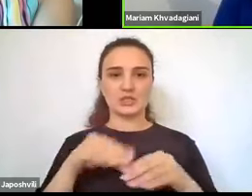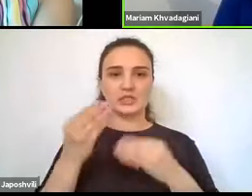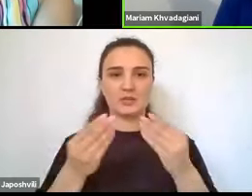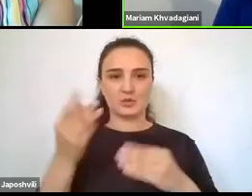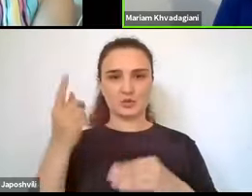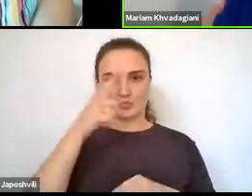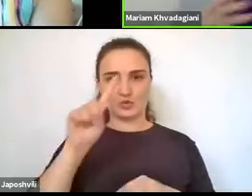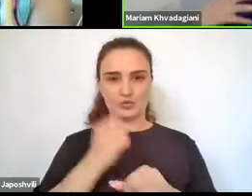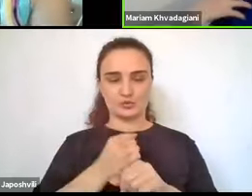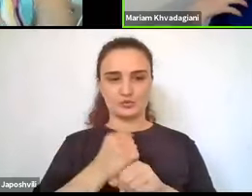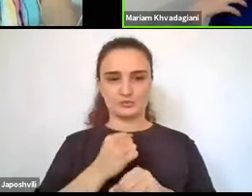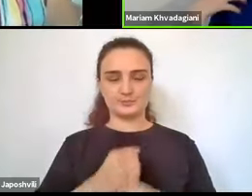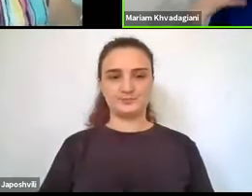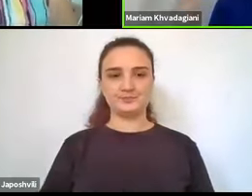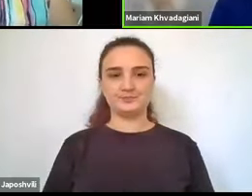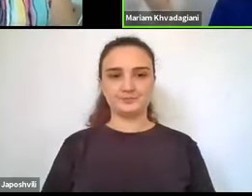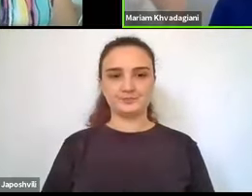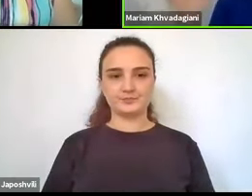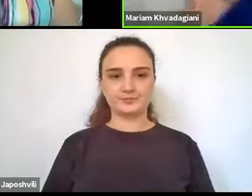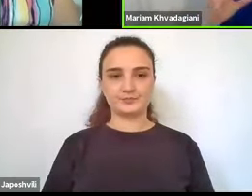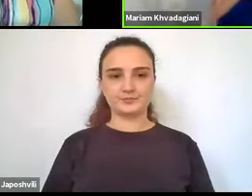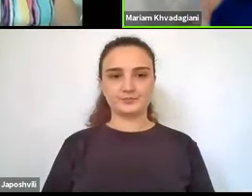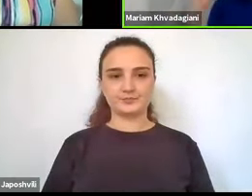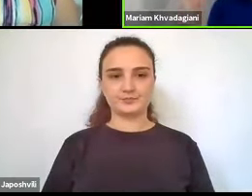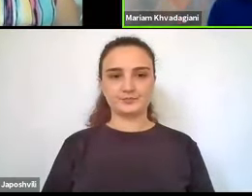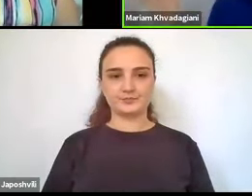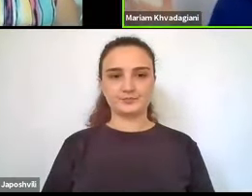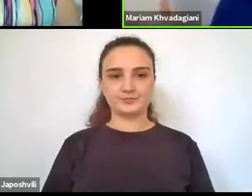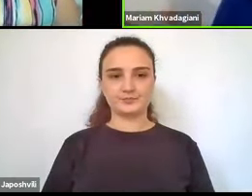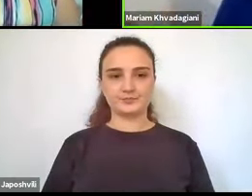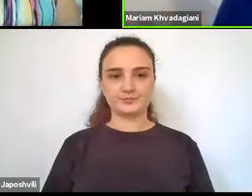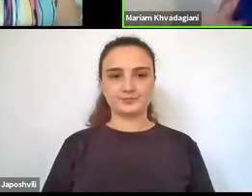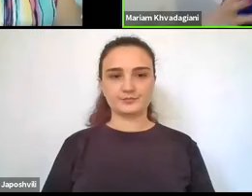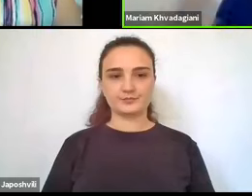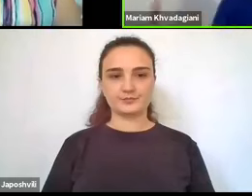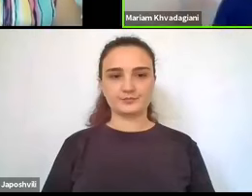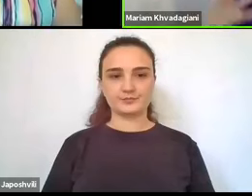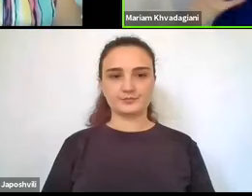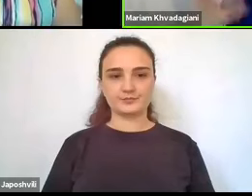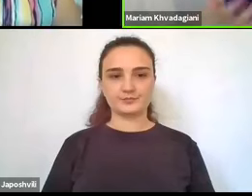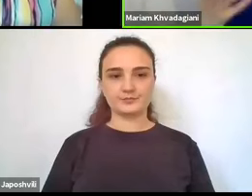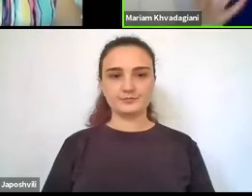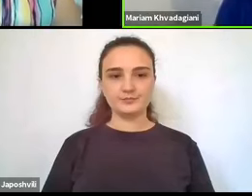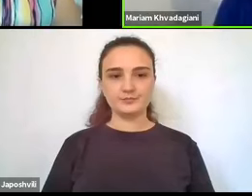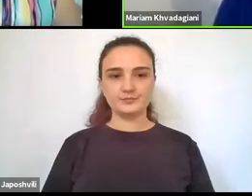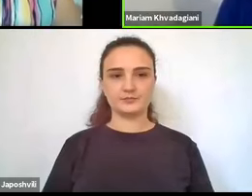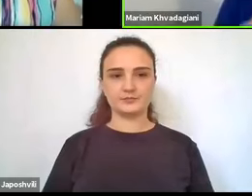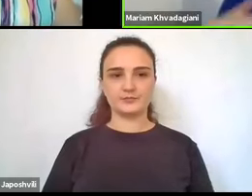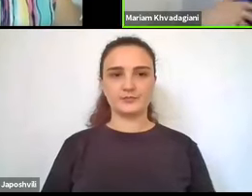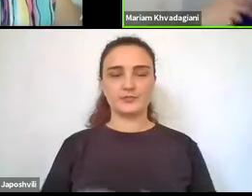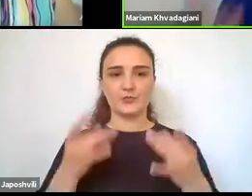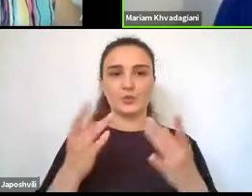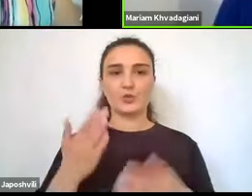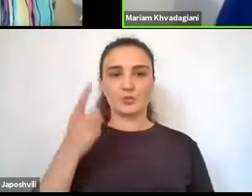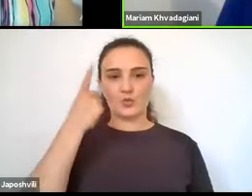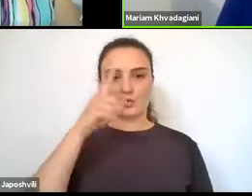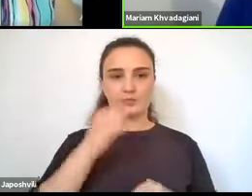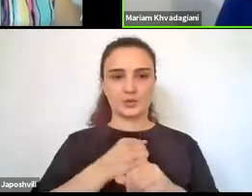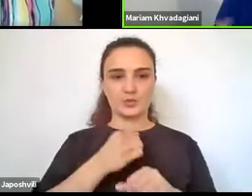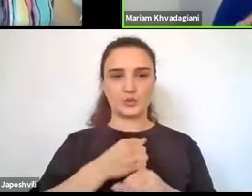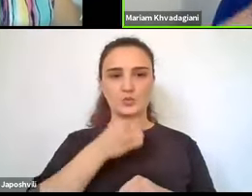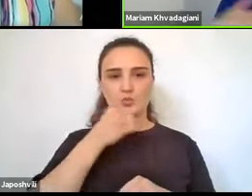მოიგონოთ აი აბსოლუტად რომელიც არსად არ გაგიგონიათ ხო უბრალოდ თქვენ თვითონ მოიფიქროთ